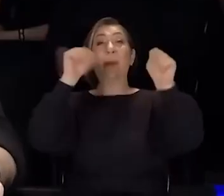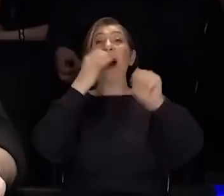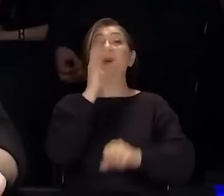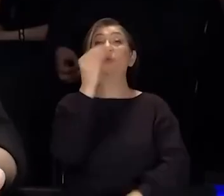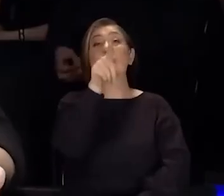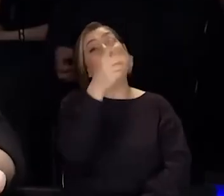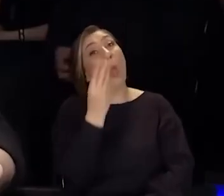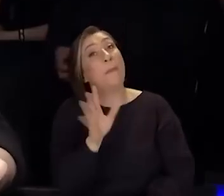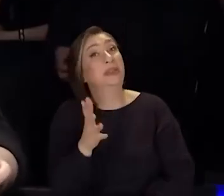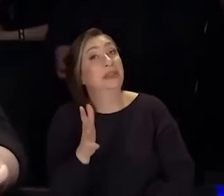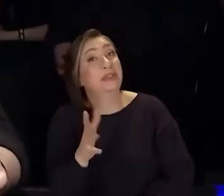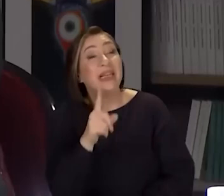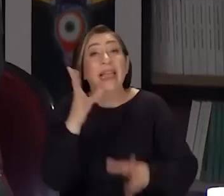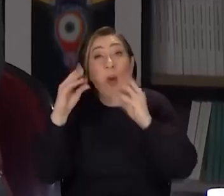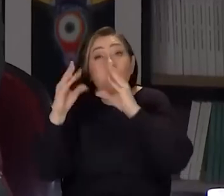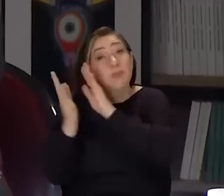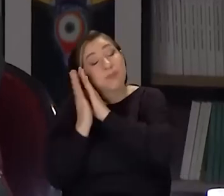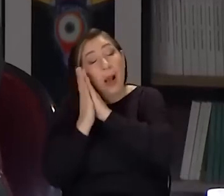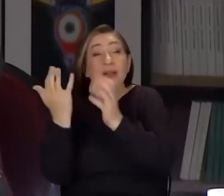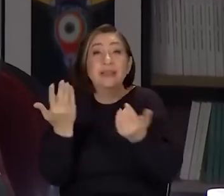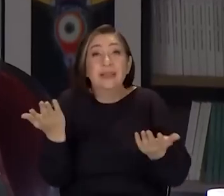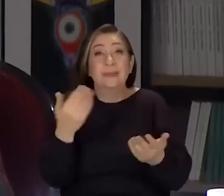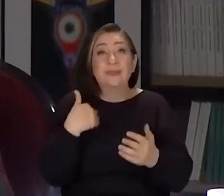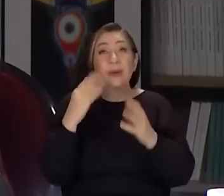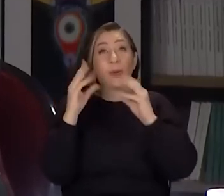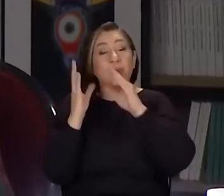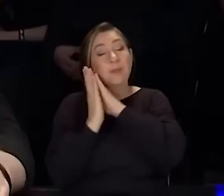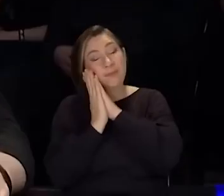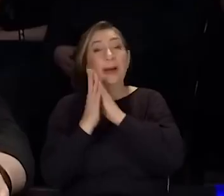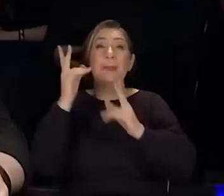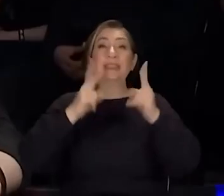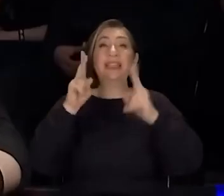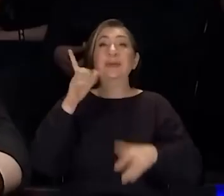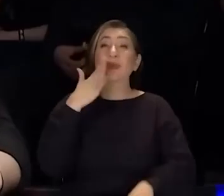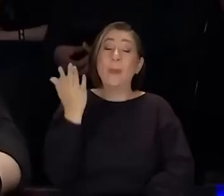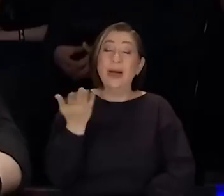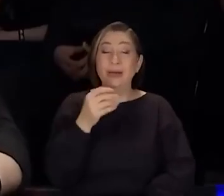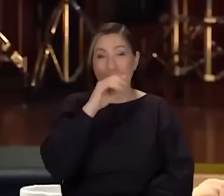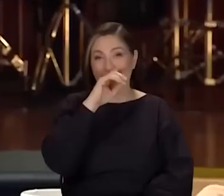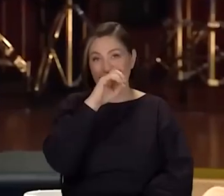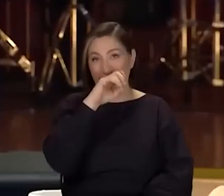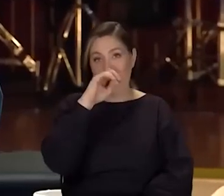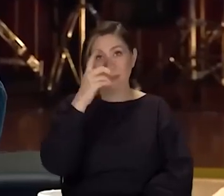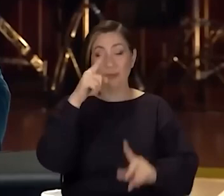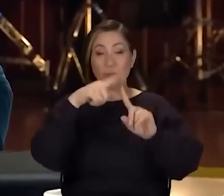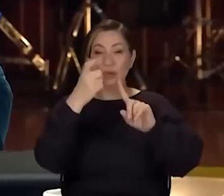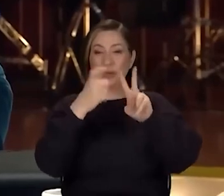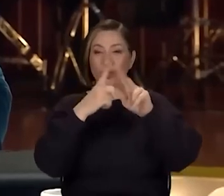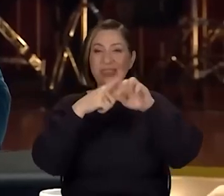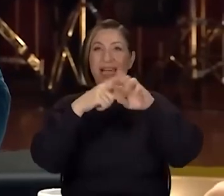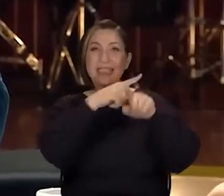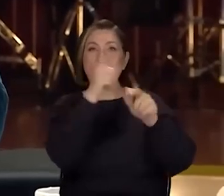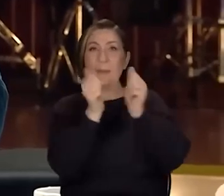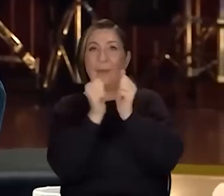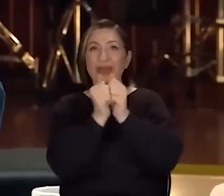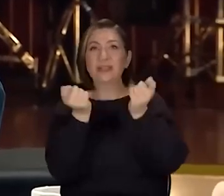sen vardı. Niye yastık ya. Aldın ki? Ya, evet, benim yastığa ihtiyacım yani olmuyor lazım ama. Ya evet, çünkü şey mesela Tuncer de seninle çalıştığı